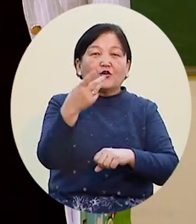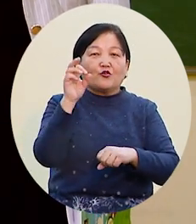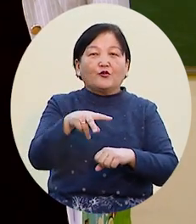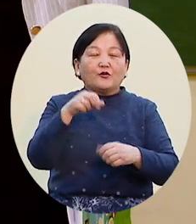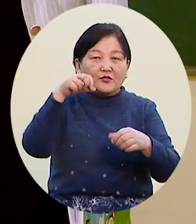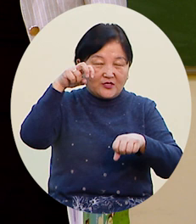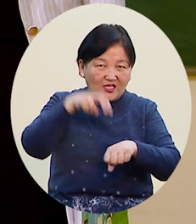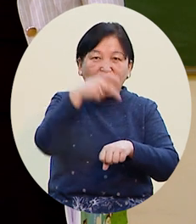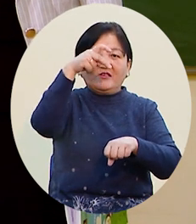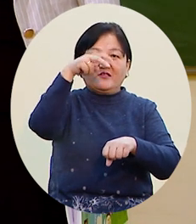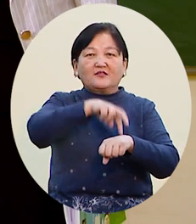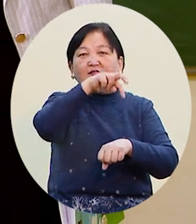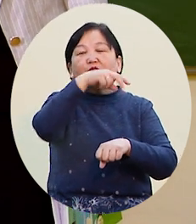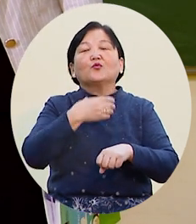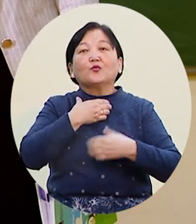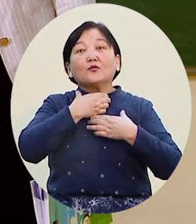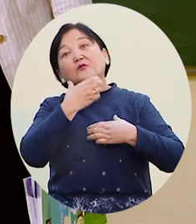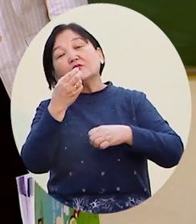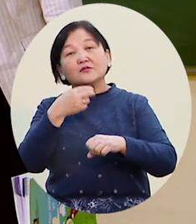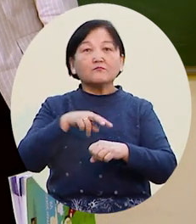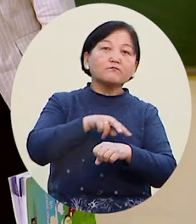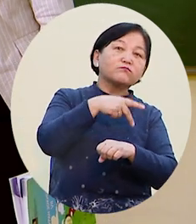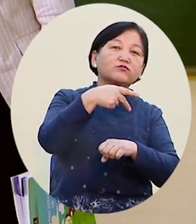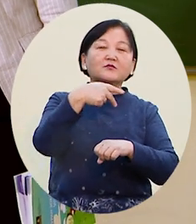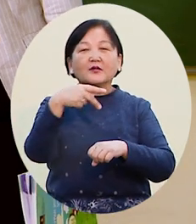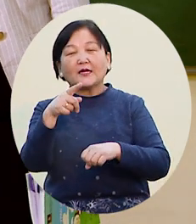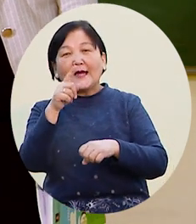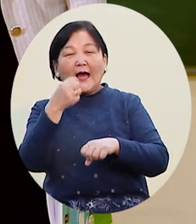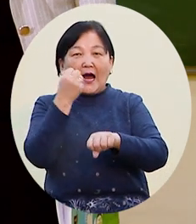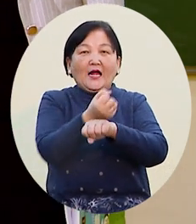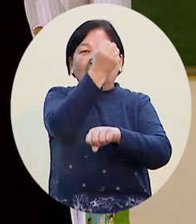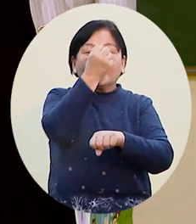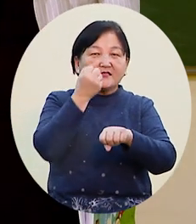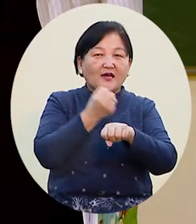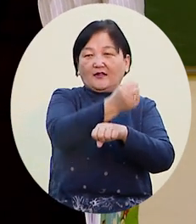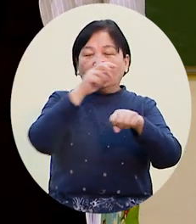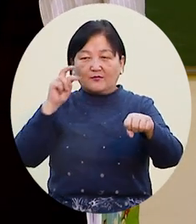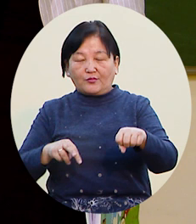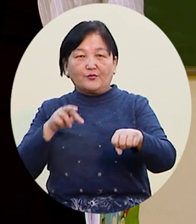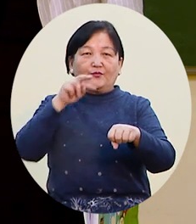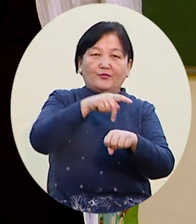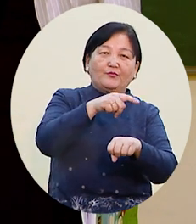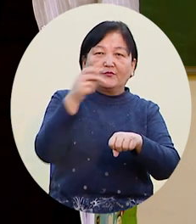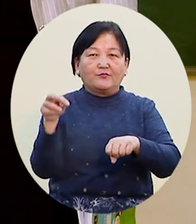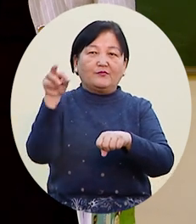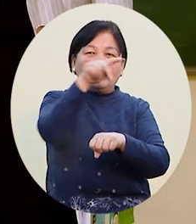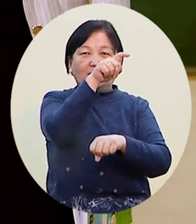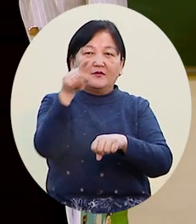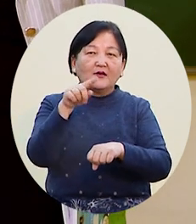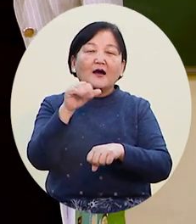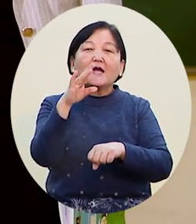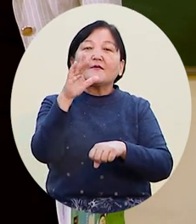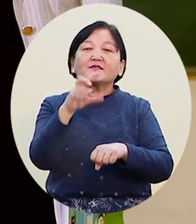дивсэн эрвэлзэн хүзүүсэн гон сэрвэлзэн хаднаас хадн дүүлж чулуунаас чулуун тэкурж харуулсан сүм